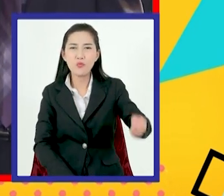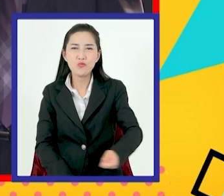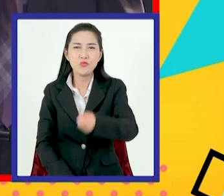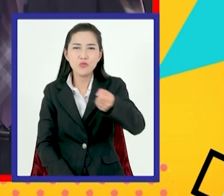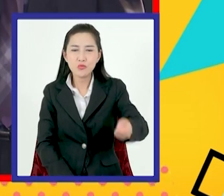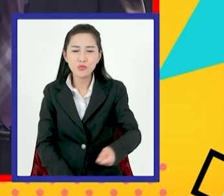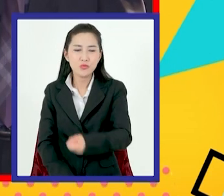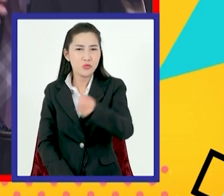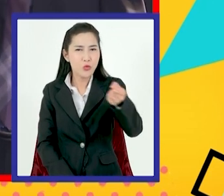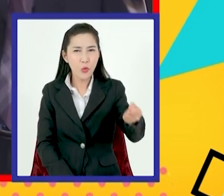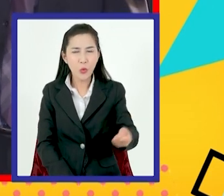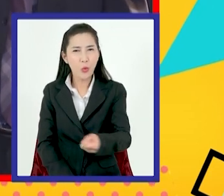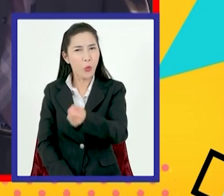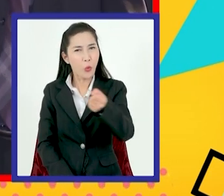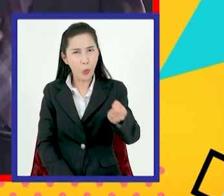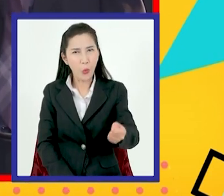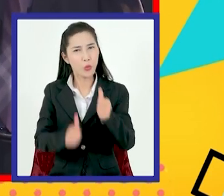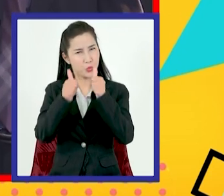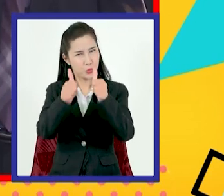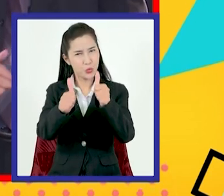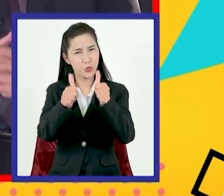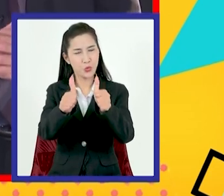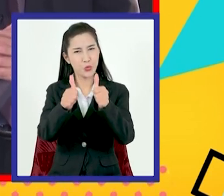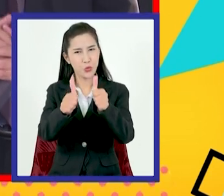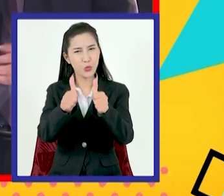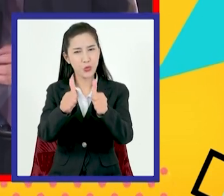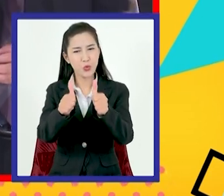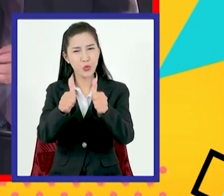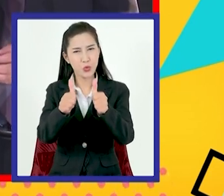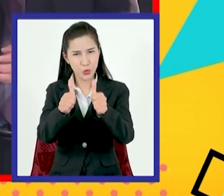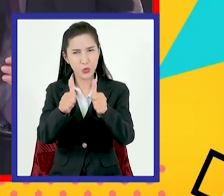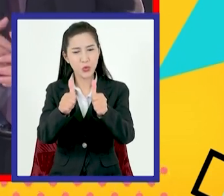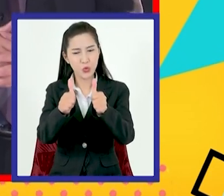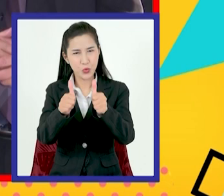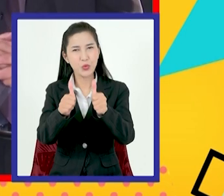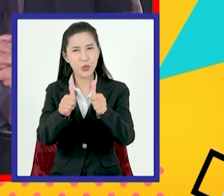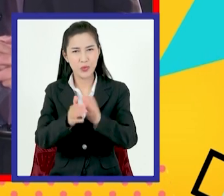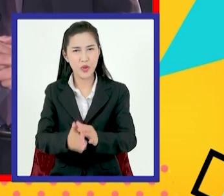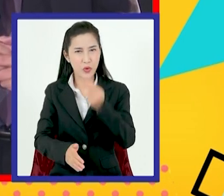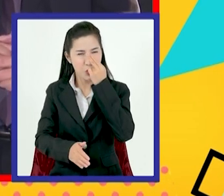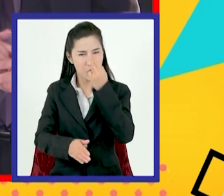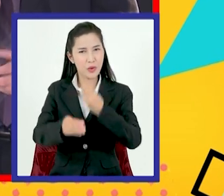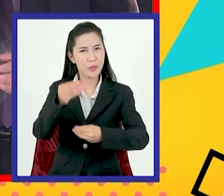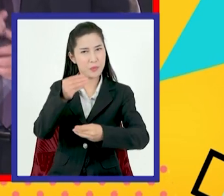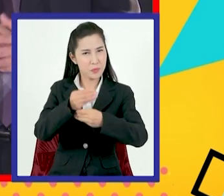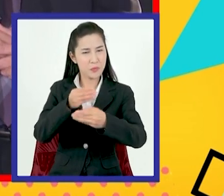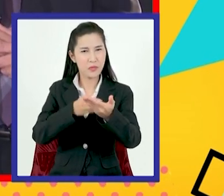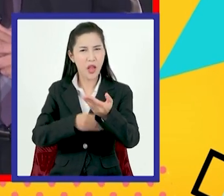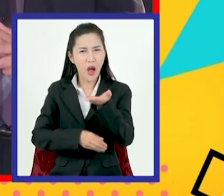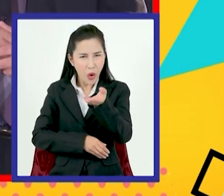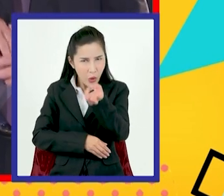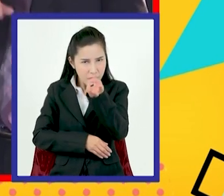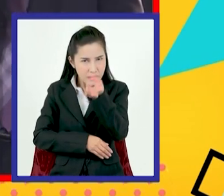นี่ยอันนี้เยี่ยมมากสุดยอดไอเดียเดี๋ยวเราจะต้องลงรายละเอียดกันเพิ่มเติมแต่ขอนิดเดีย